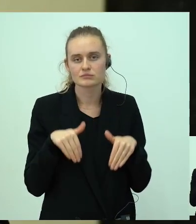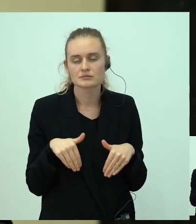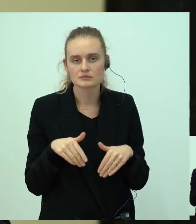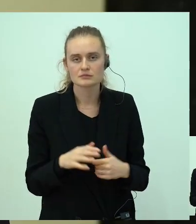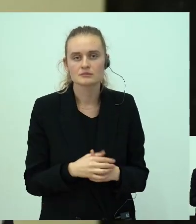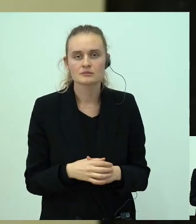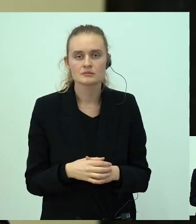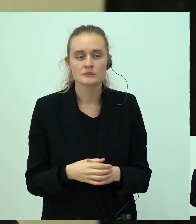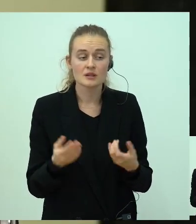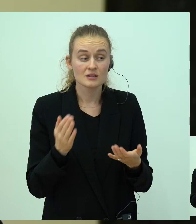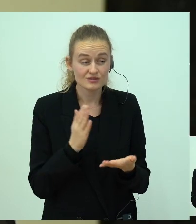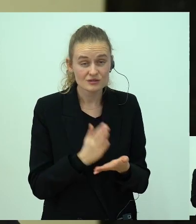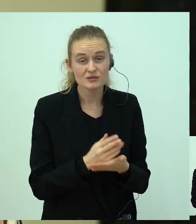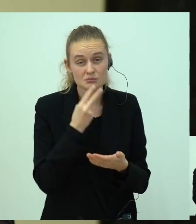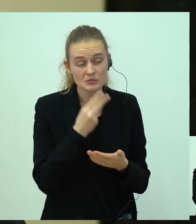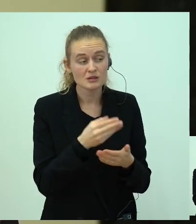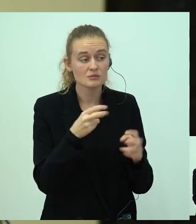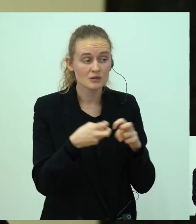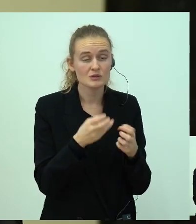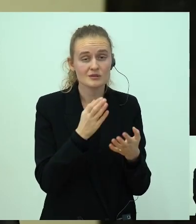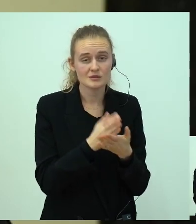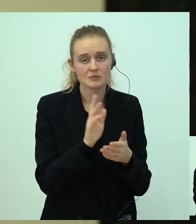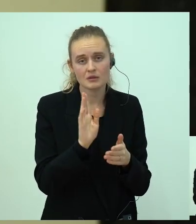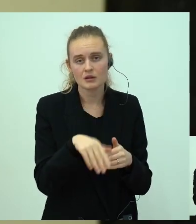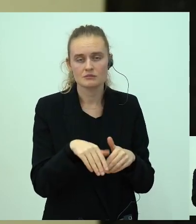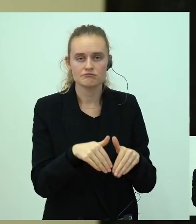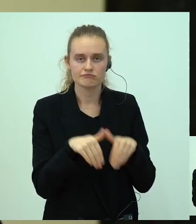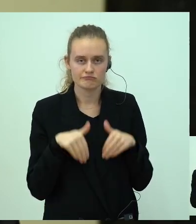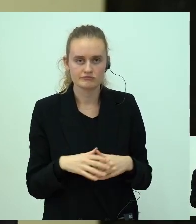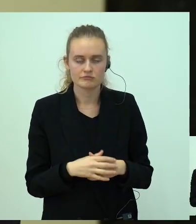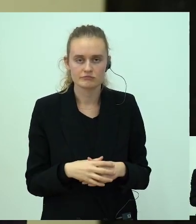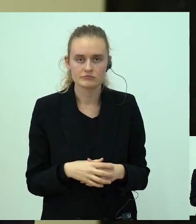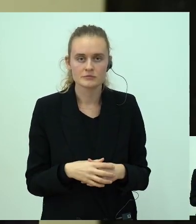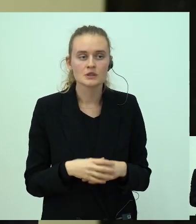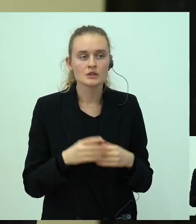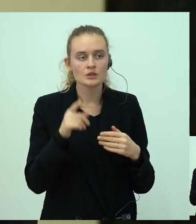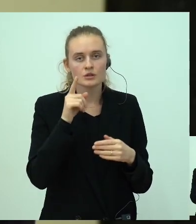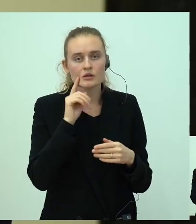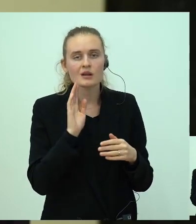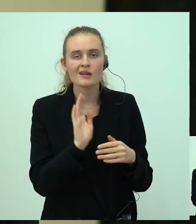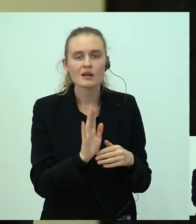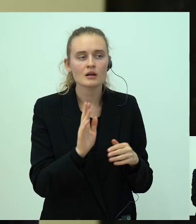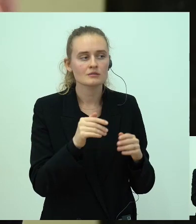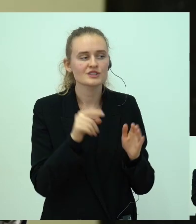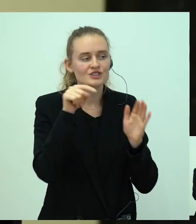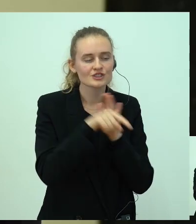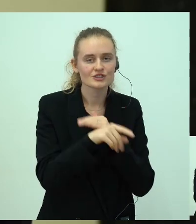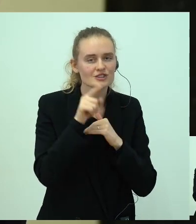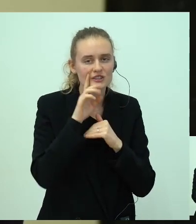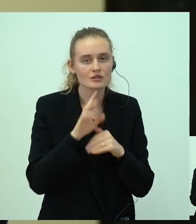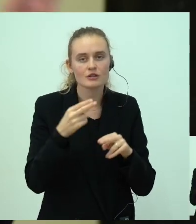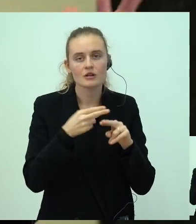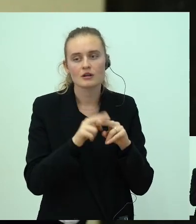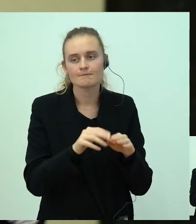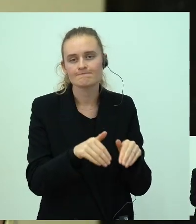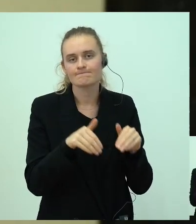Tiesiog yra linkstama prie to, jog yra siekiama atsiriboti nuo tokių problemų ir tokiu būdu